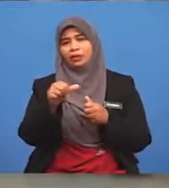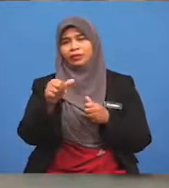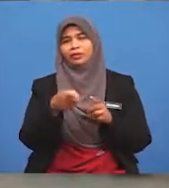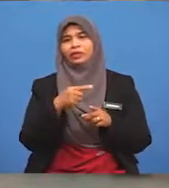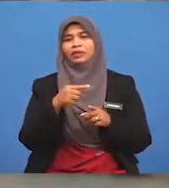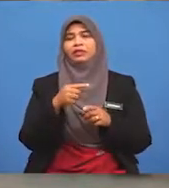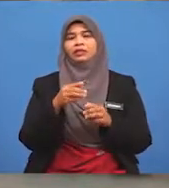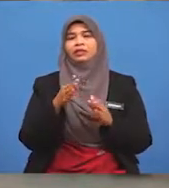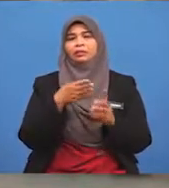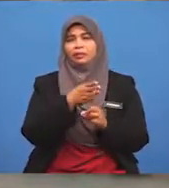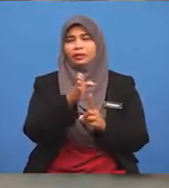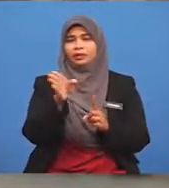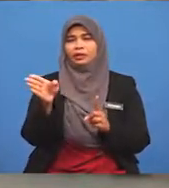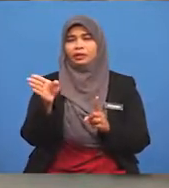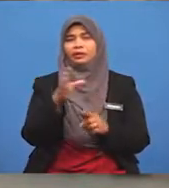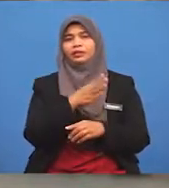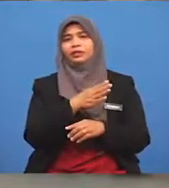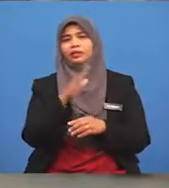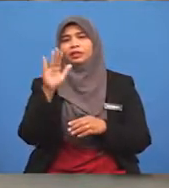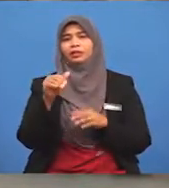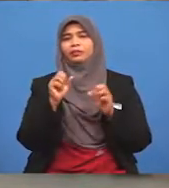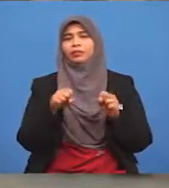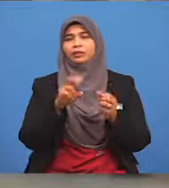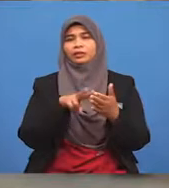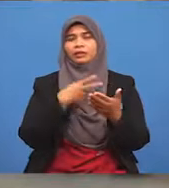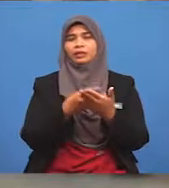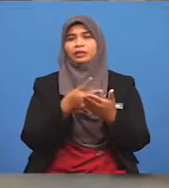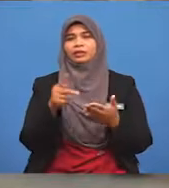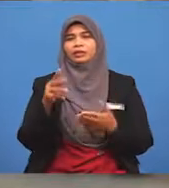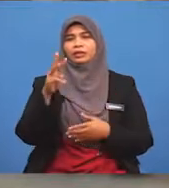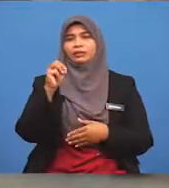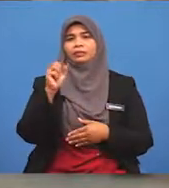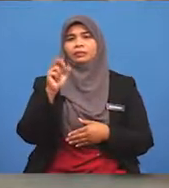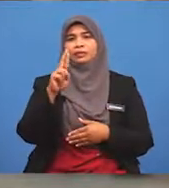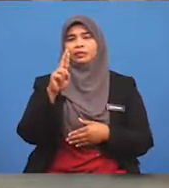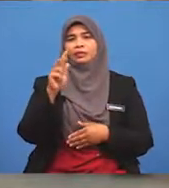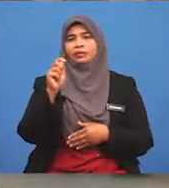boleh merosak dan menjatuhkan martabat sesebuah hadis tersebut.